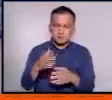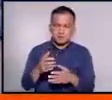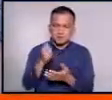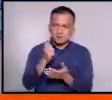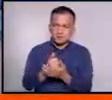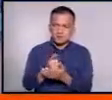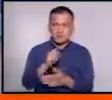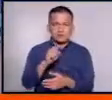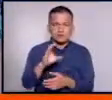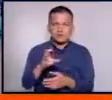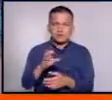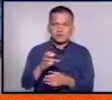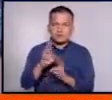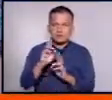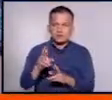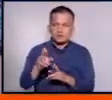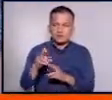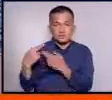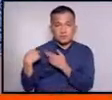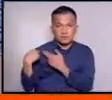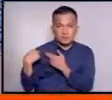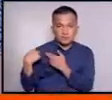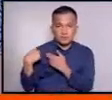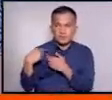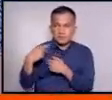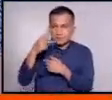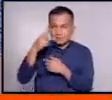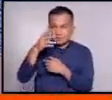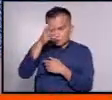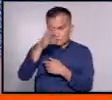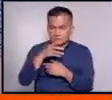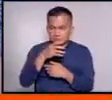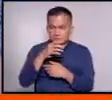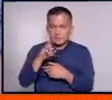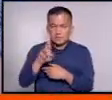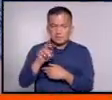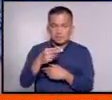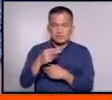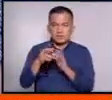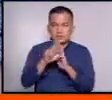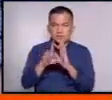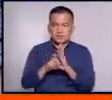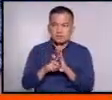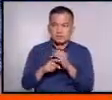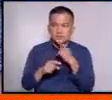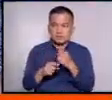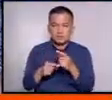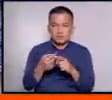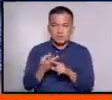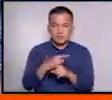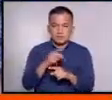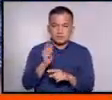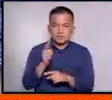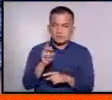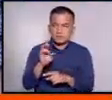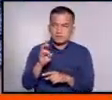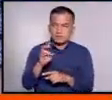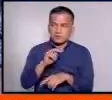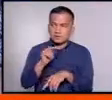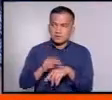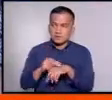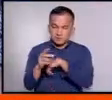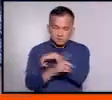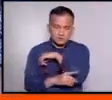Korte Suprema ang Responsible Parenthood and Reproductive Health Law base sa 2017 National Demographic Health